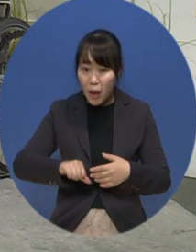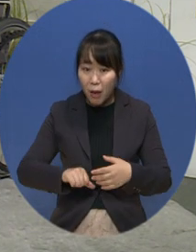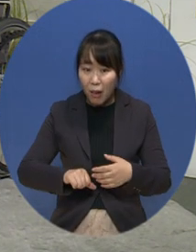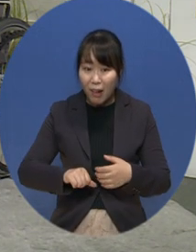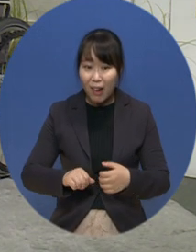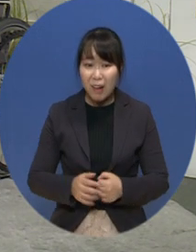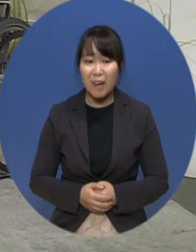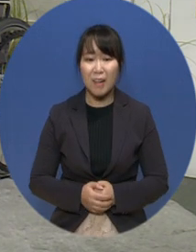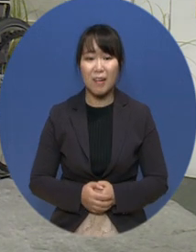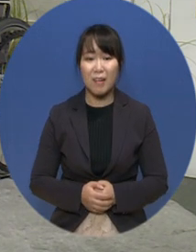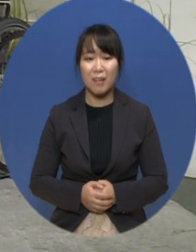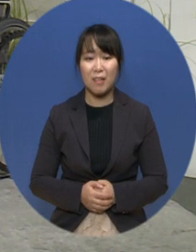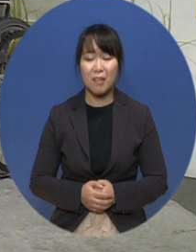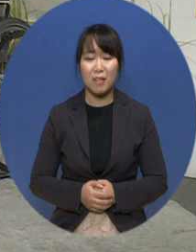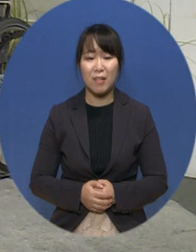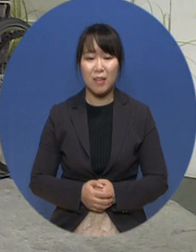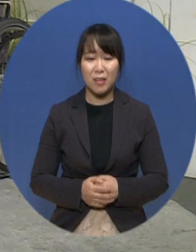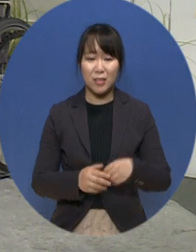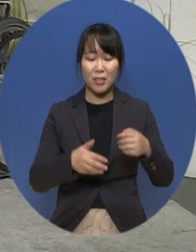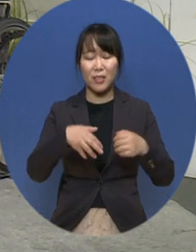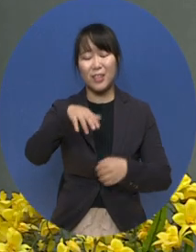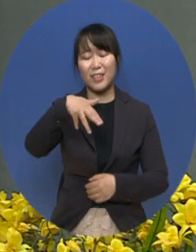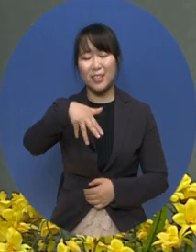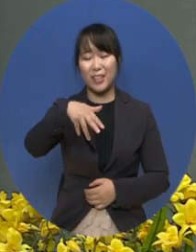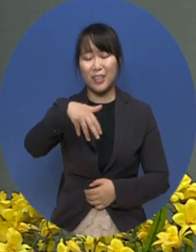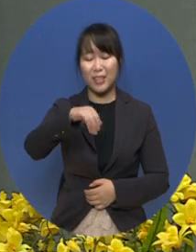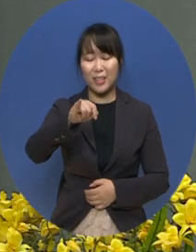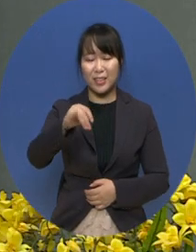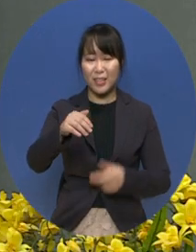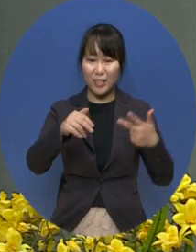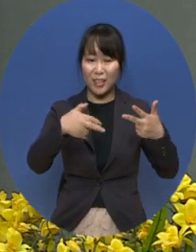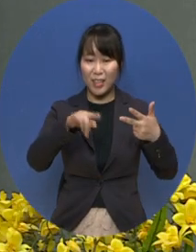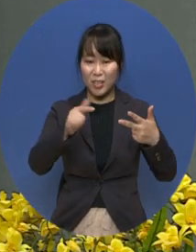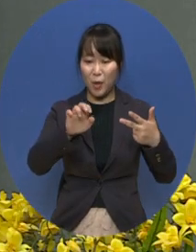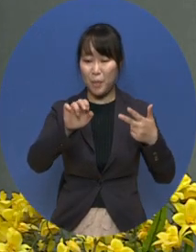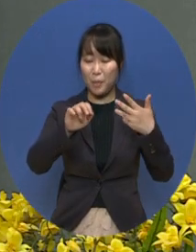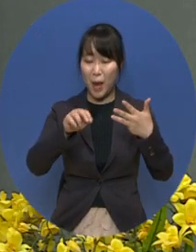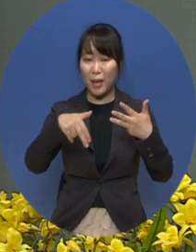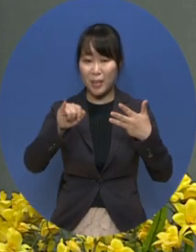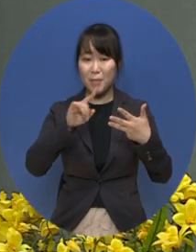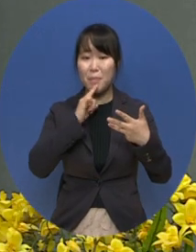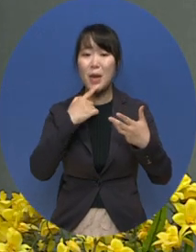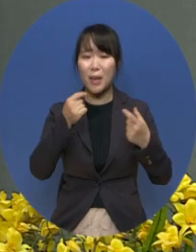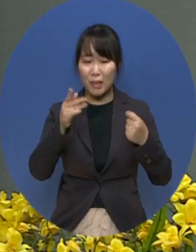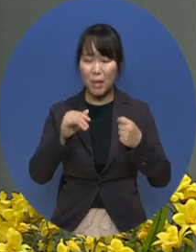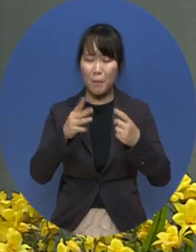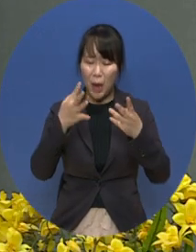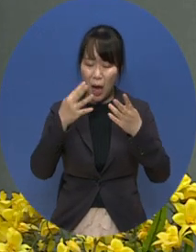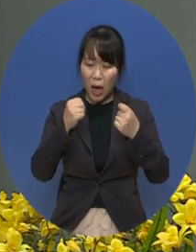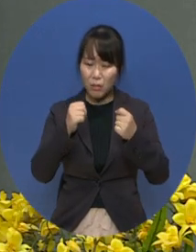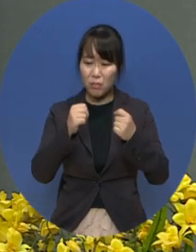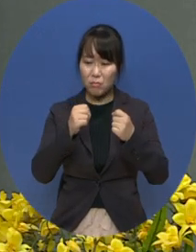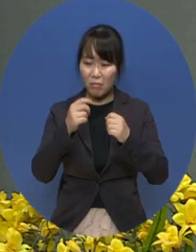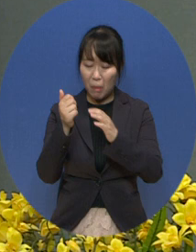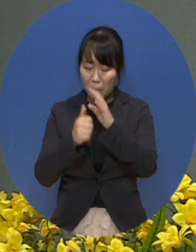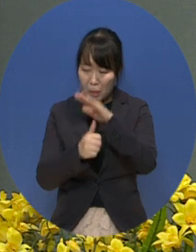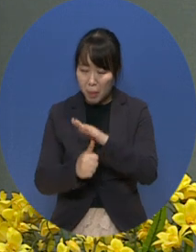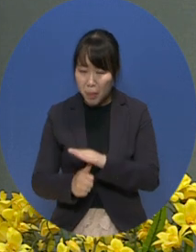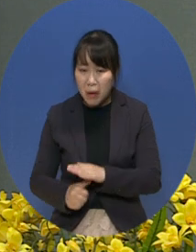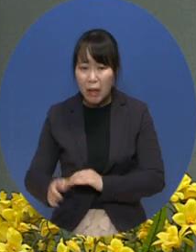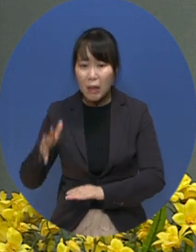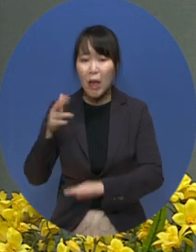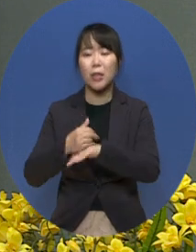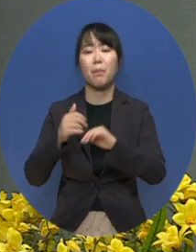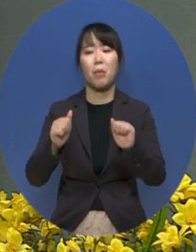걸어가는데 지가 저팔계 라고 얘기하는데 그만큼 많은 시행 착오를 깨끗이 면서 이제 이제 법제 일이 됐잖아요